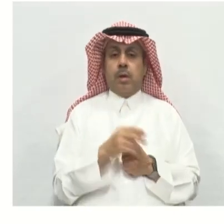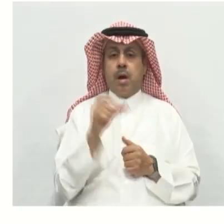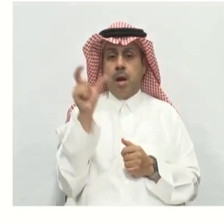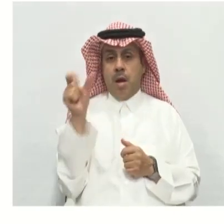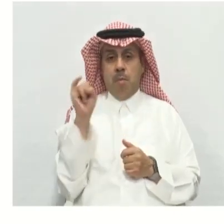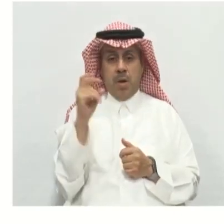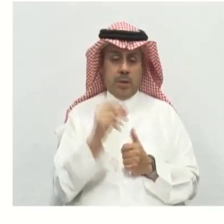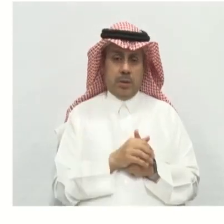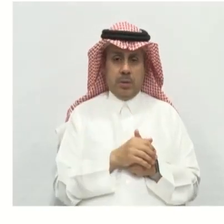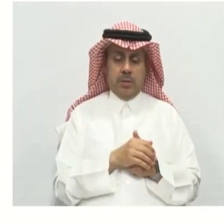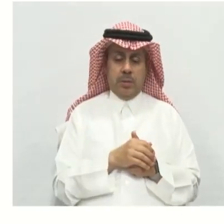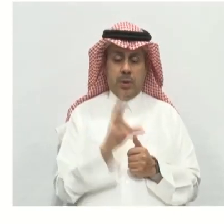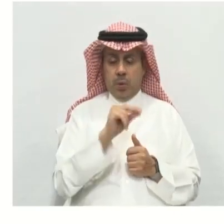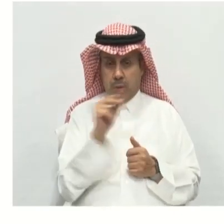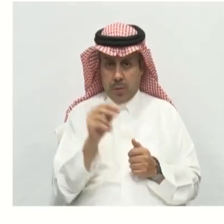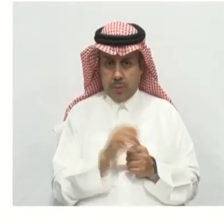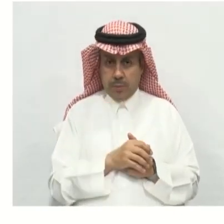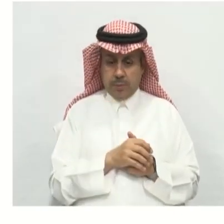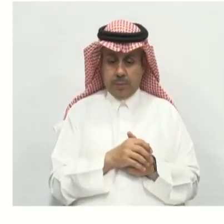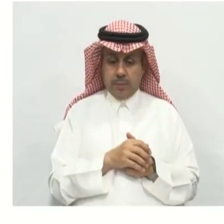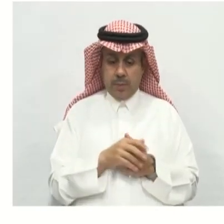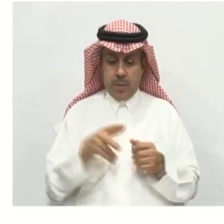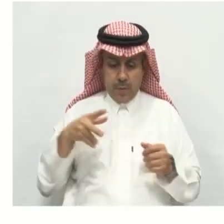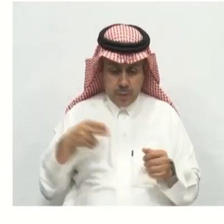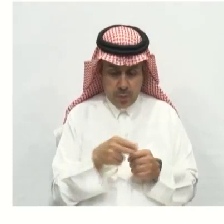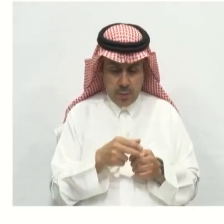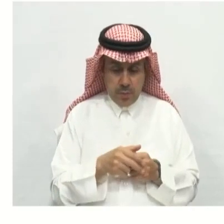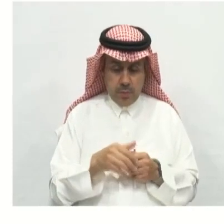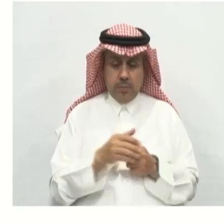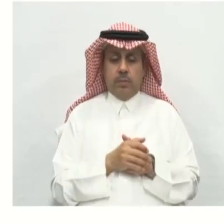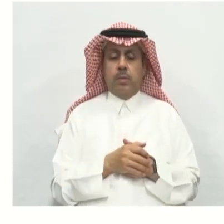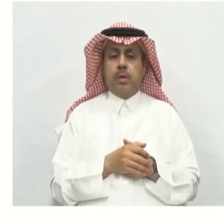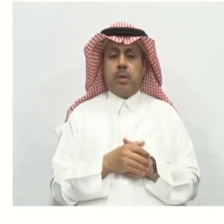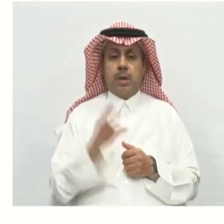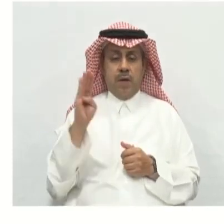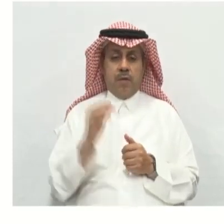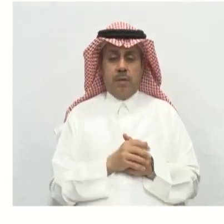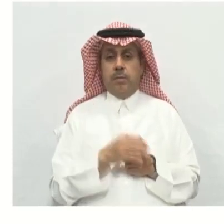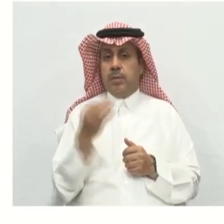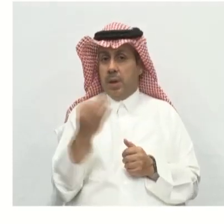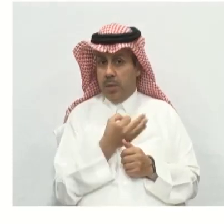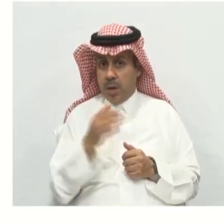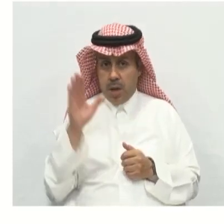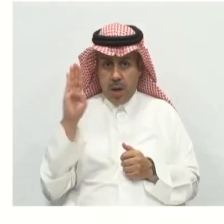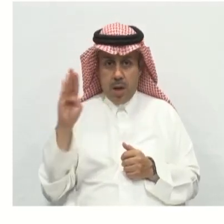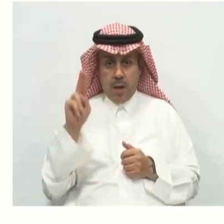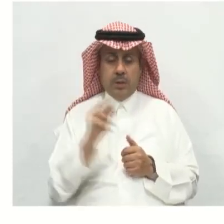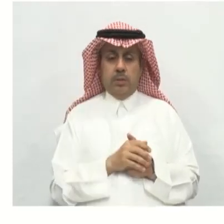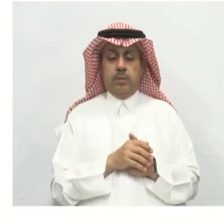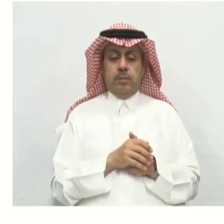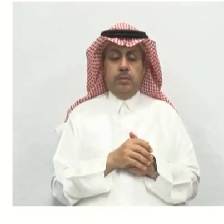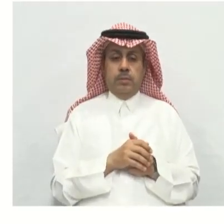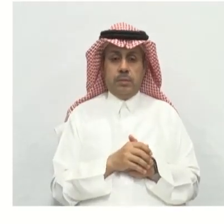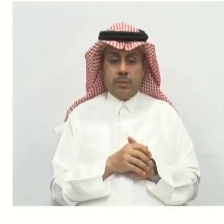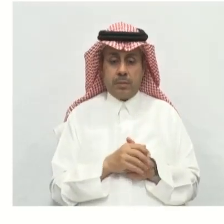ب تلاحظ هنا مفصوله مع الكات المطلوب هو كات مع الكلمه كات القطه في